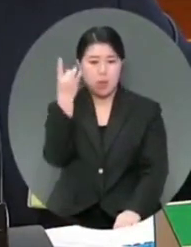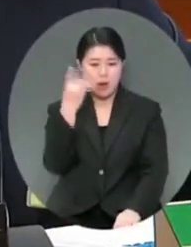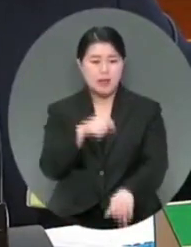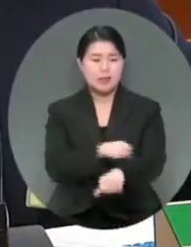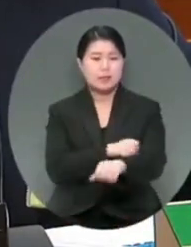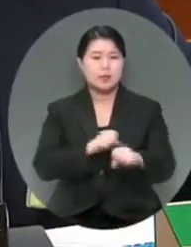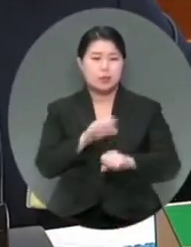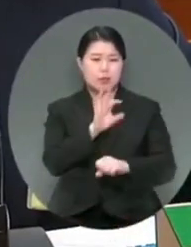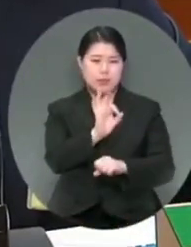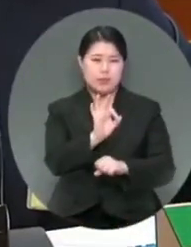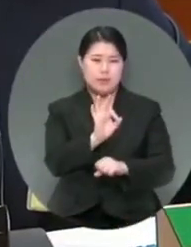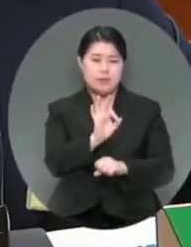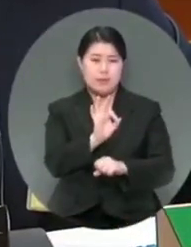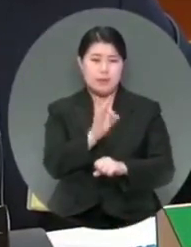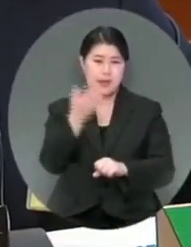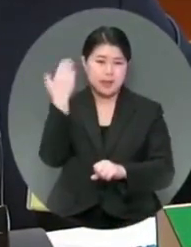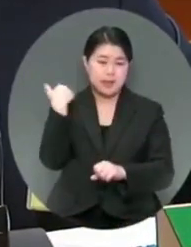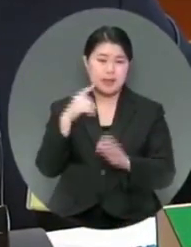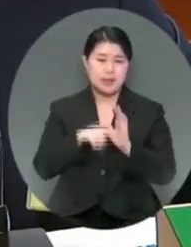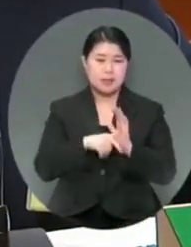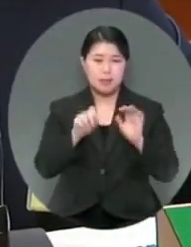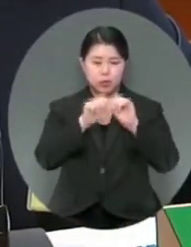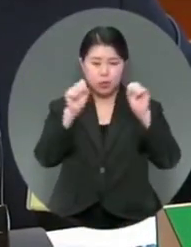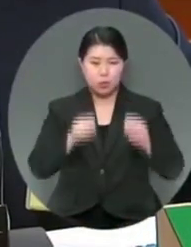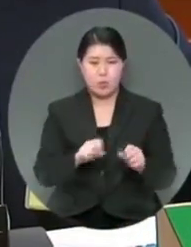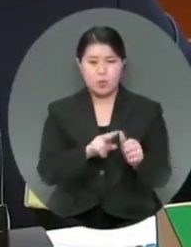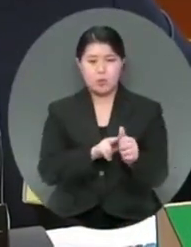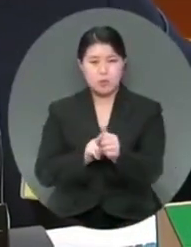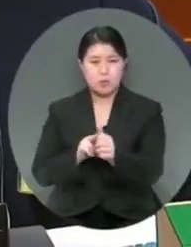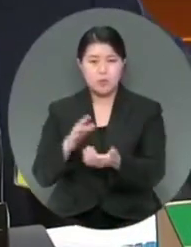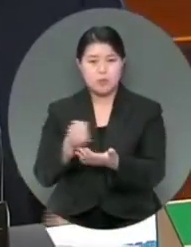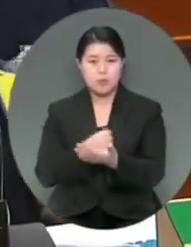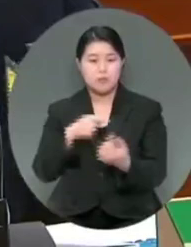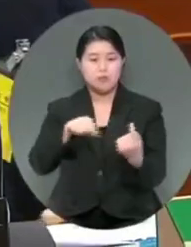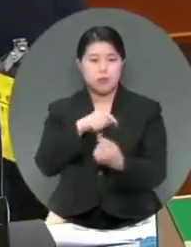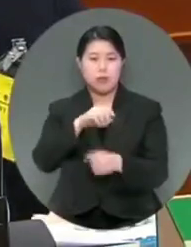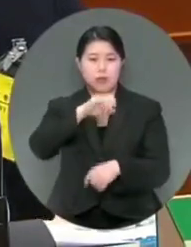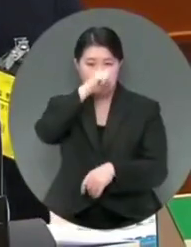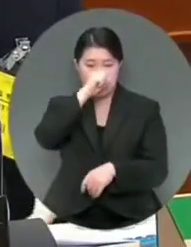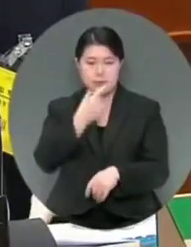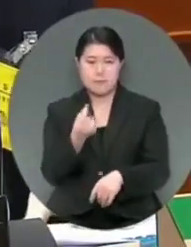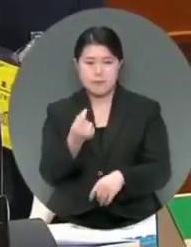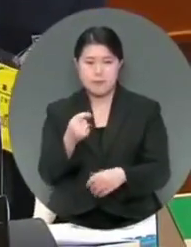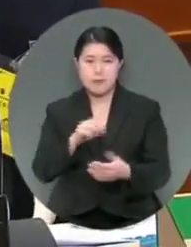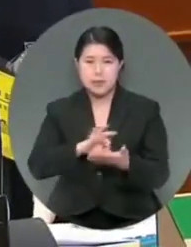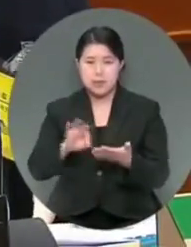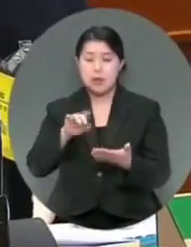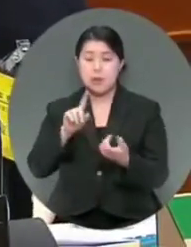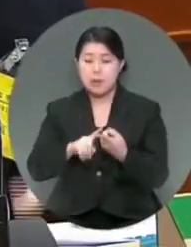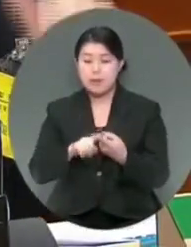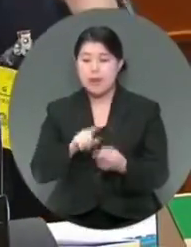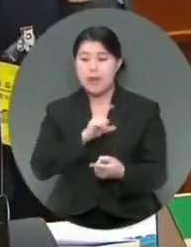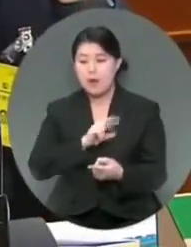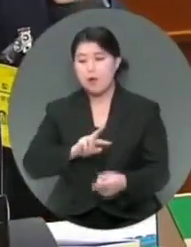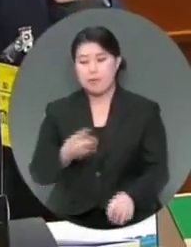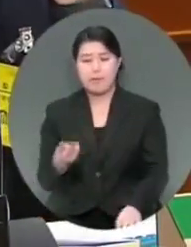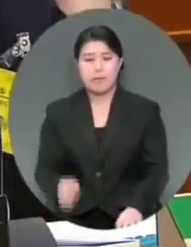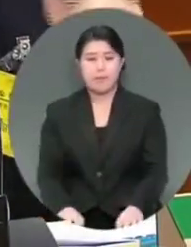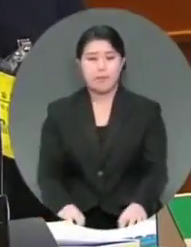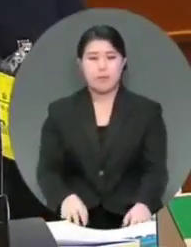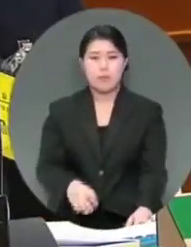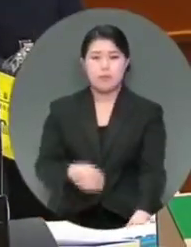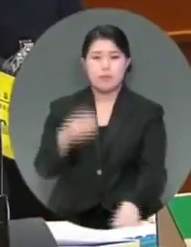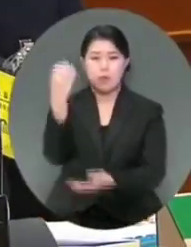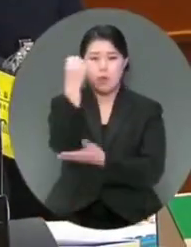편성이 돼 있었고요. 그 내용 자체는 시스템, 정보 자산 취득 운용 예산입니다. 네. 언론